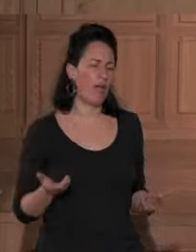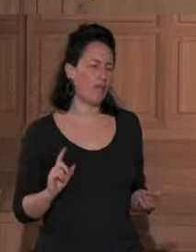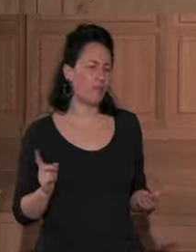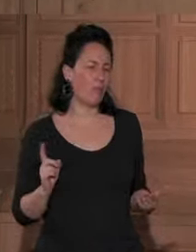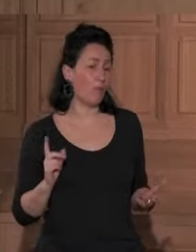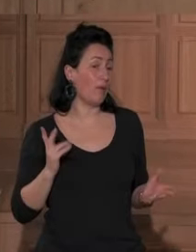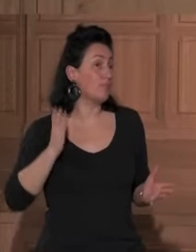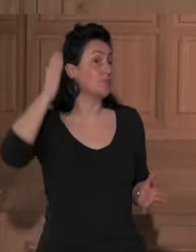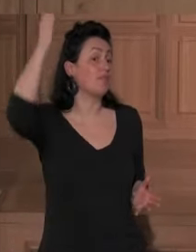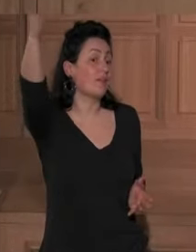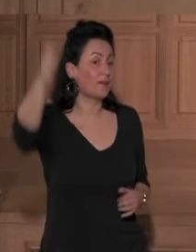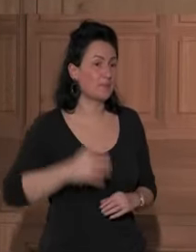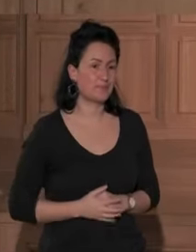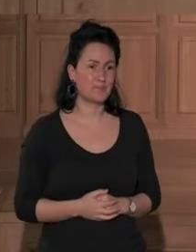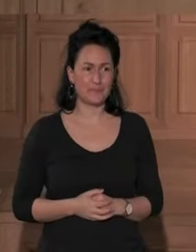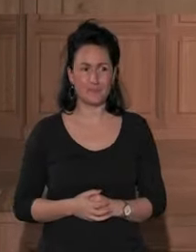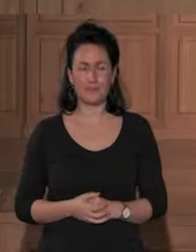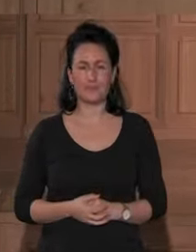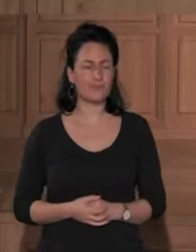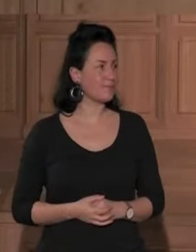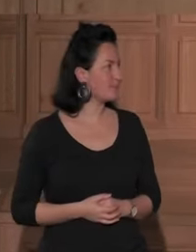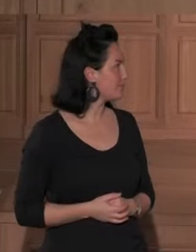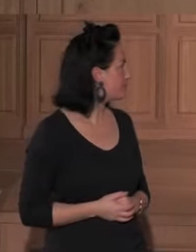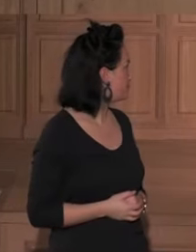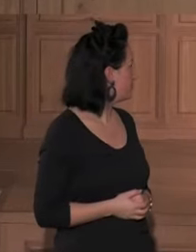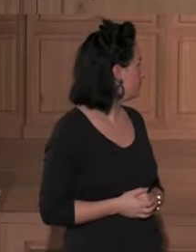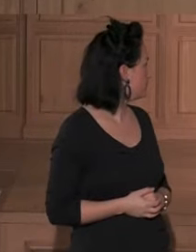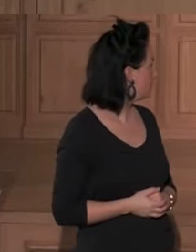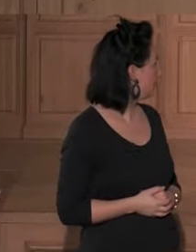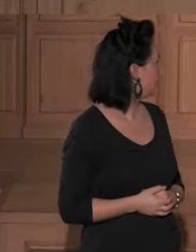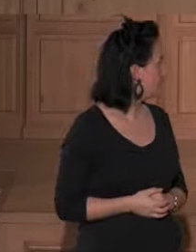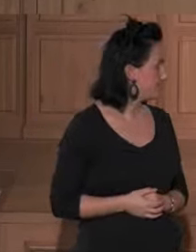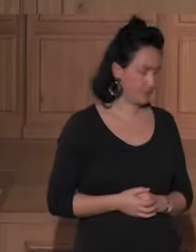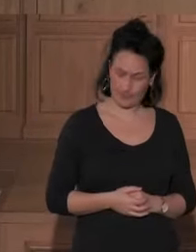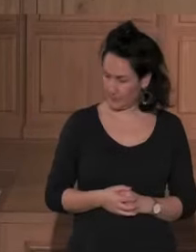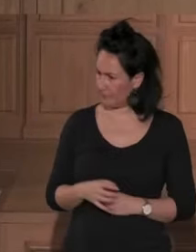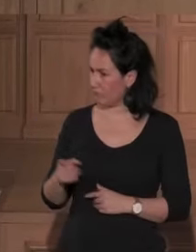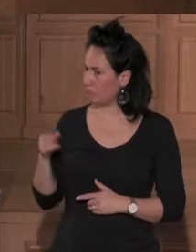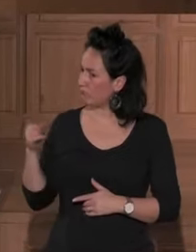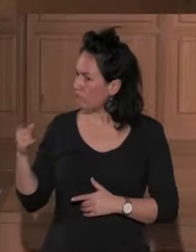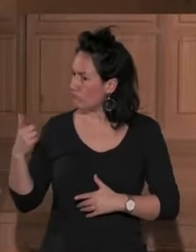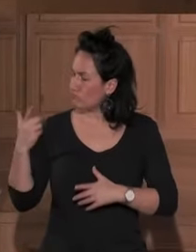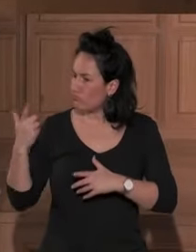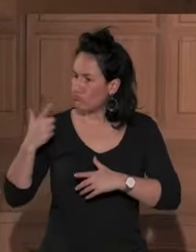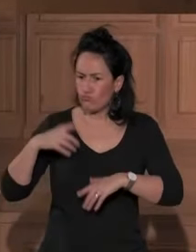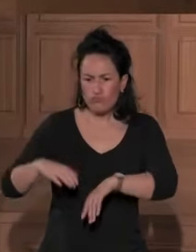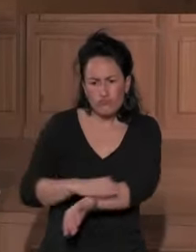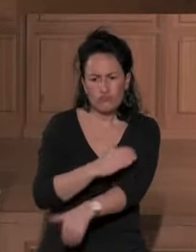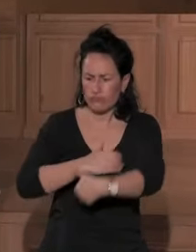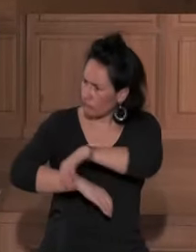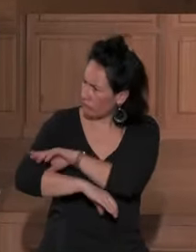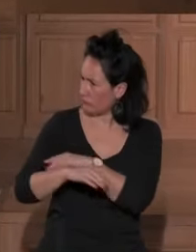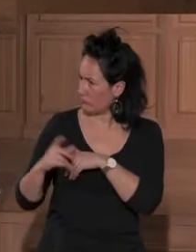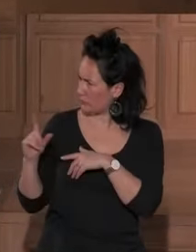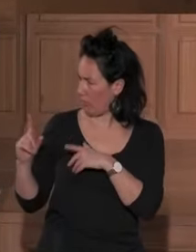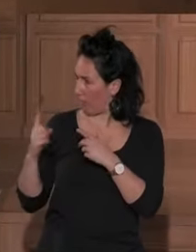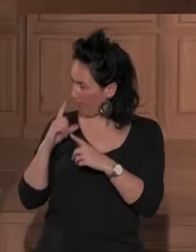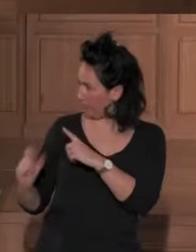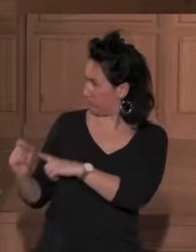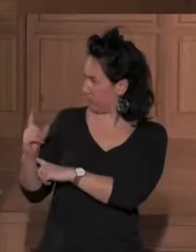Mmh. J'espère. Ouais. Êtes-vous à part dans ce que vous réalisez? C'est-à-dire, quel